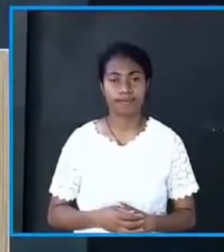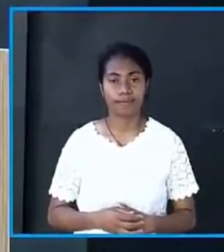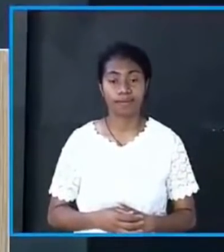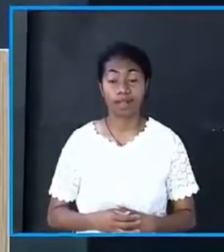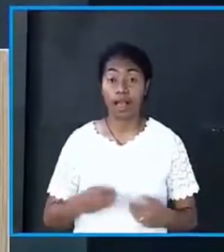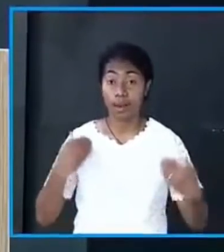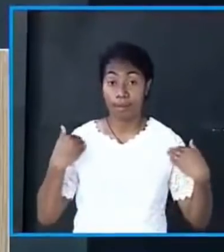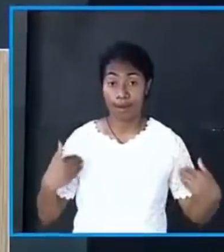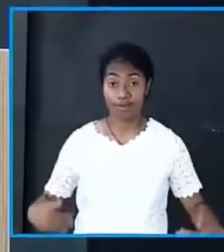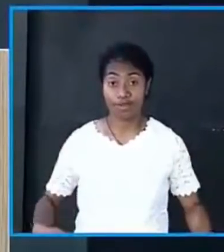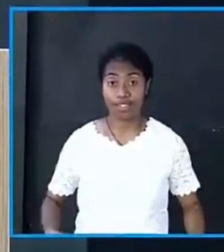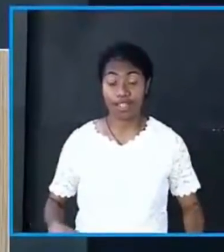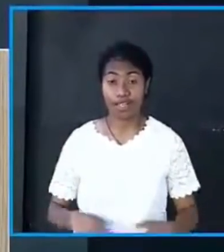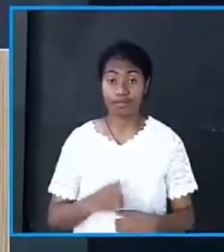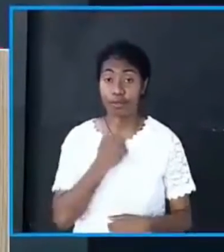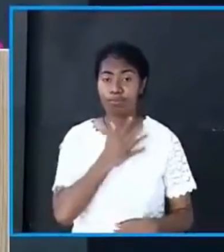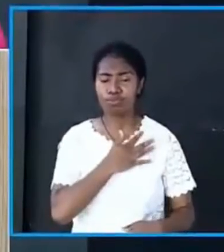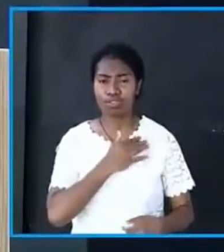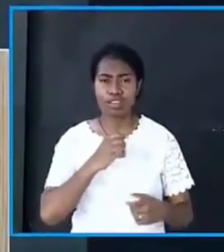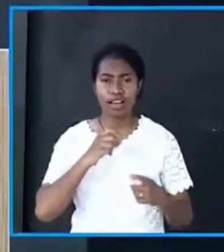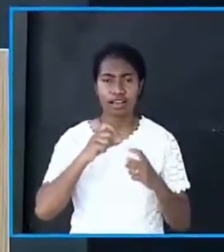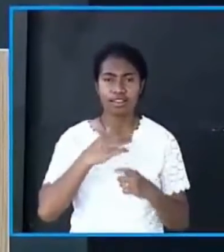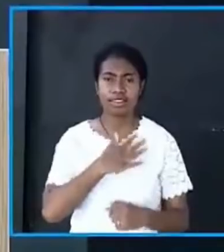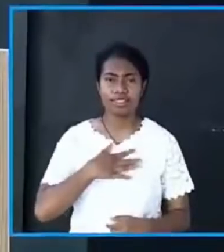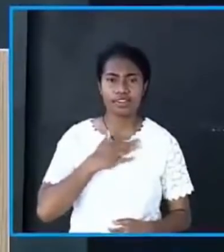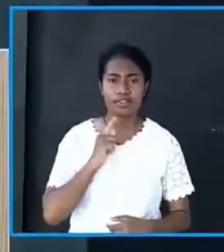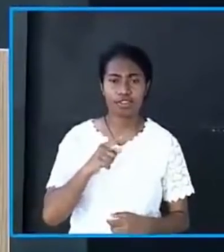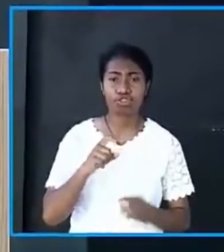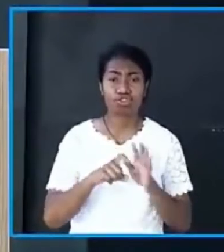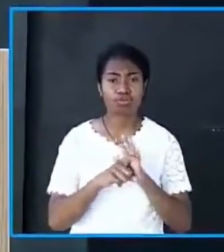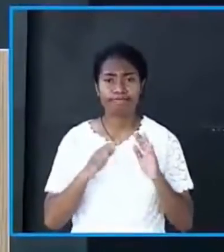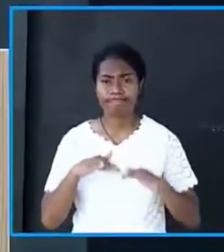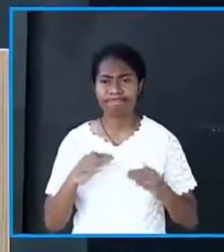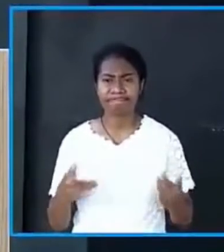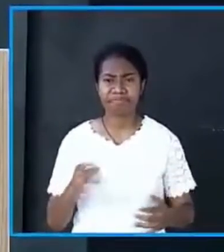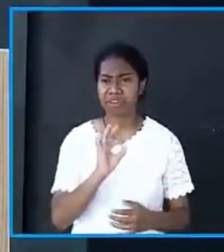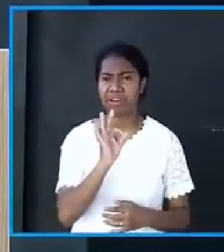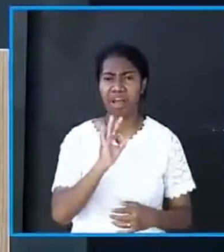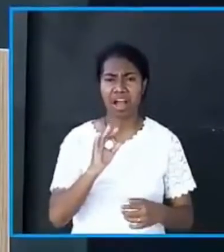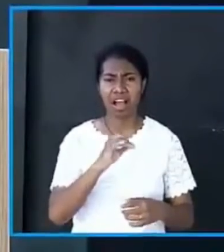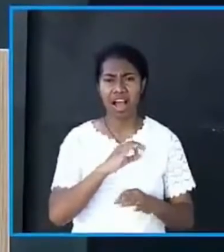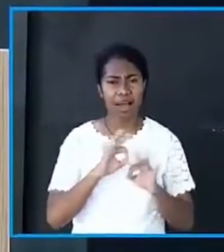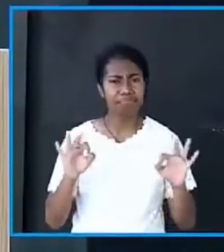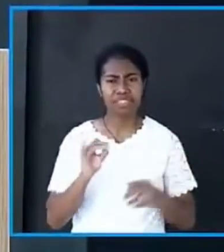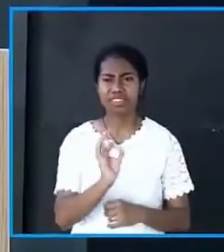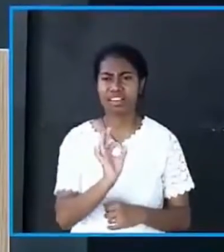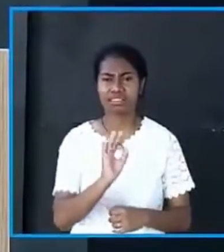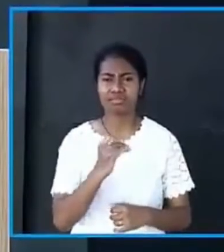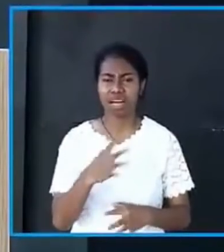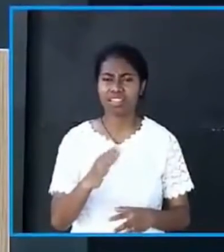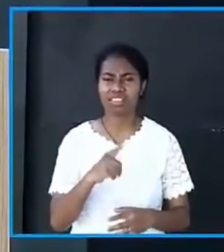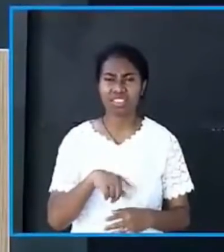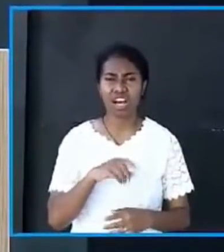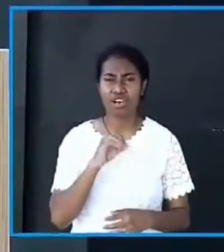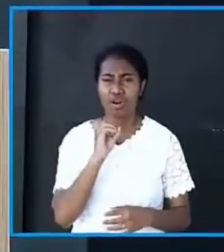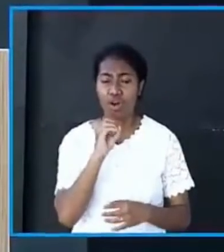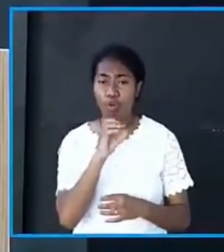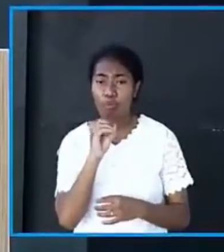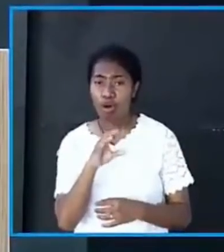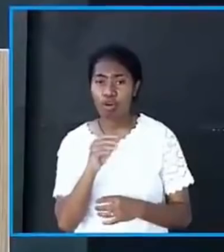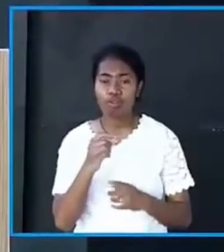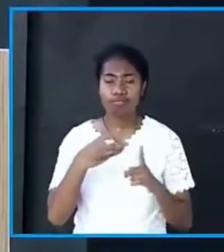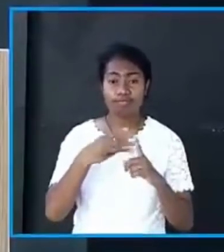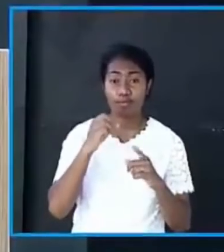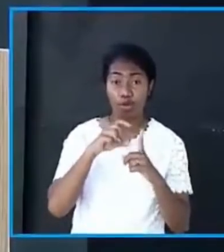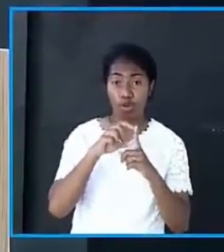hai manusia punya sifat gatal mati tidak habis karena itu jangan bodoh lalu bunuh diri kemudian